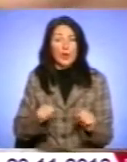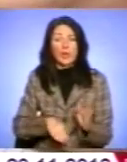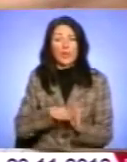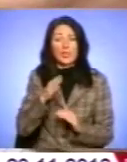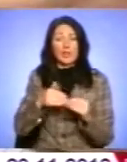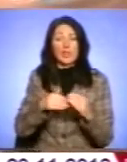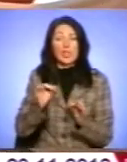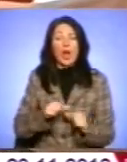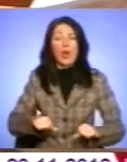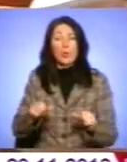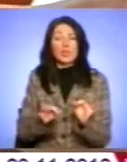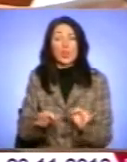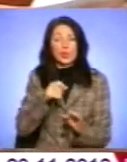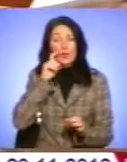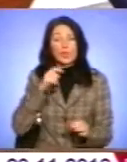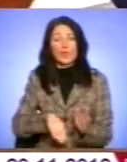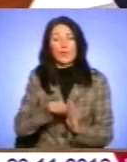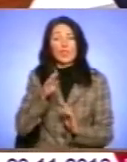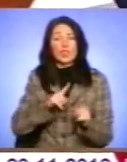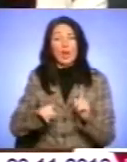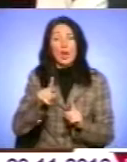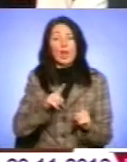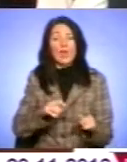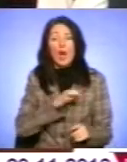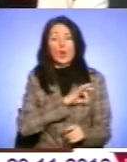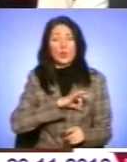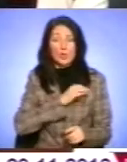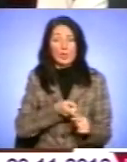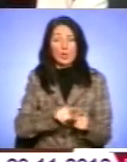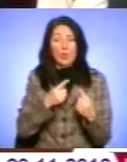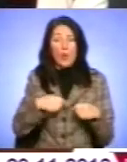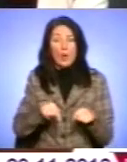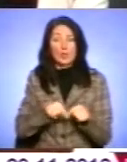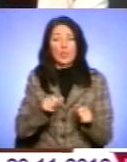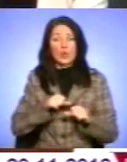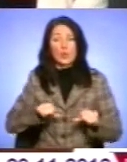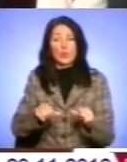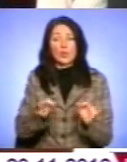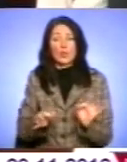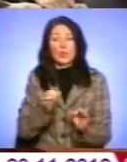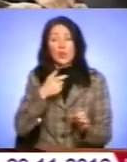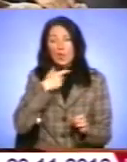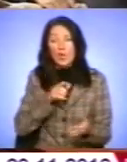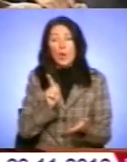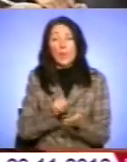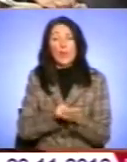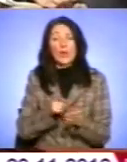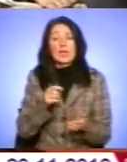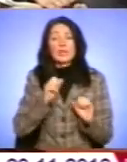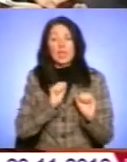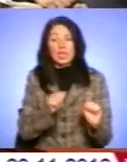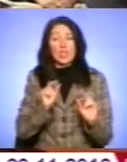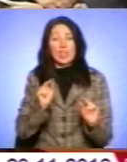України, Вища рада юстиції. Ці ж органи або комісія суддівської етики повинні захищати честь і гідність суддів у